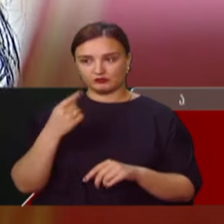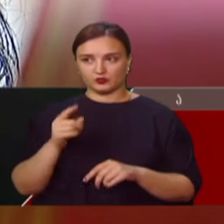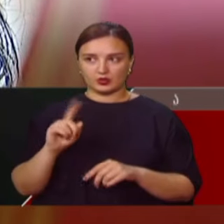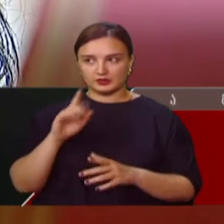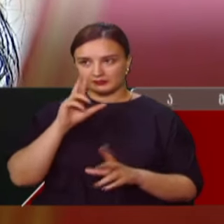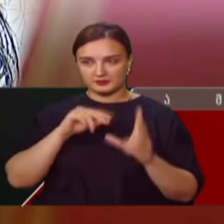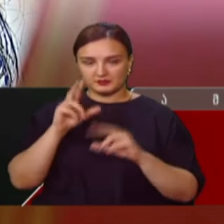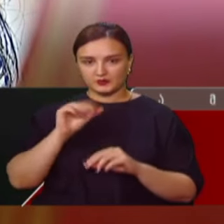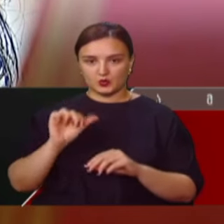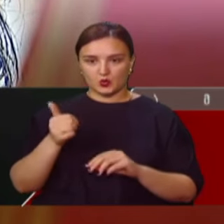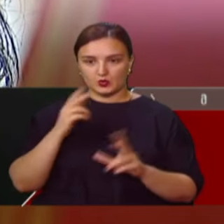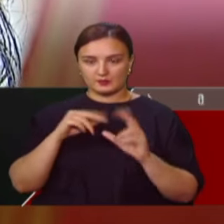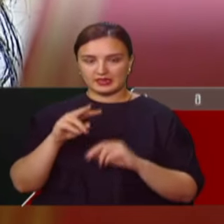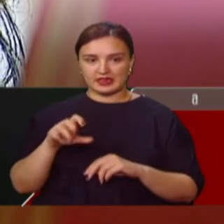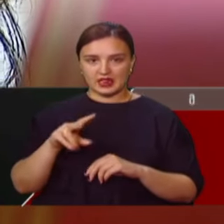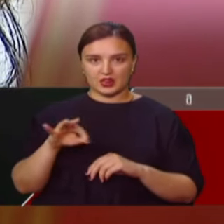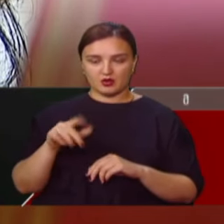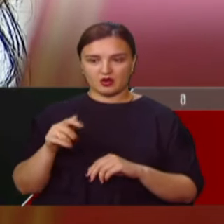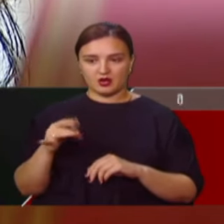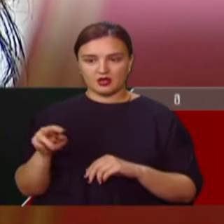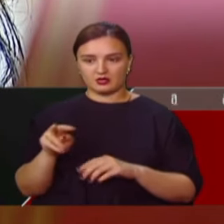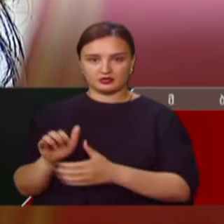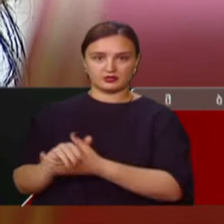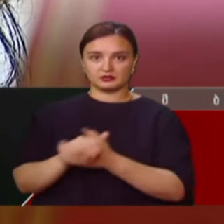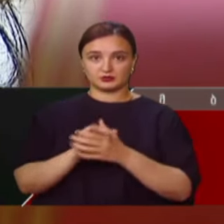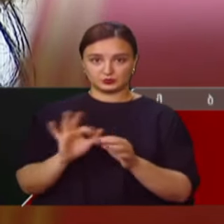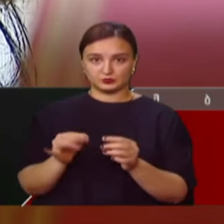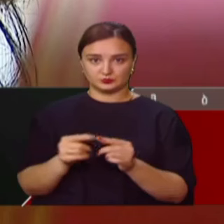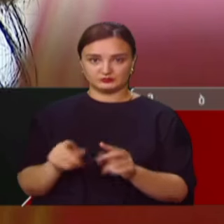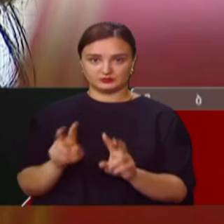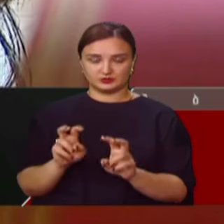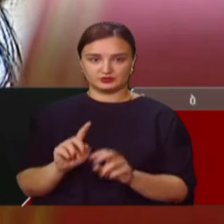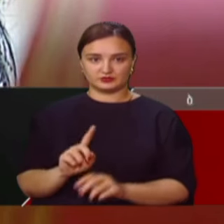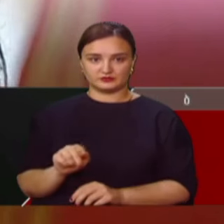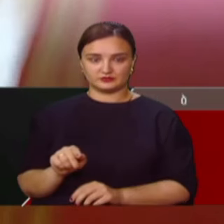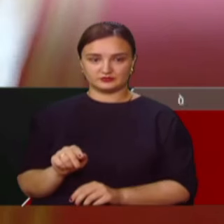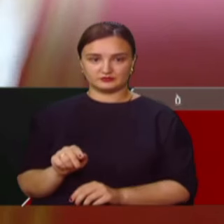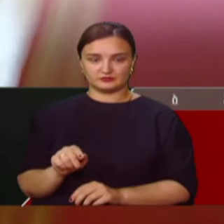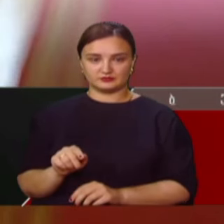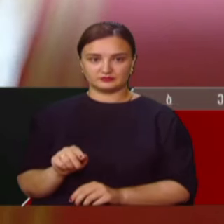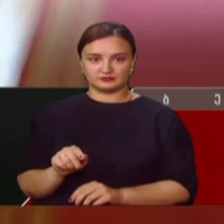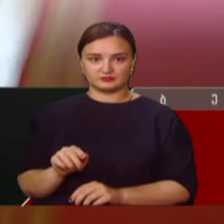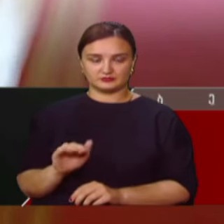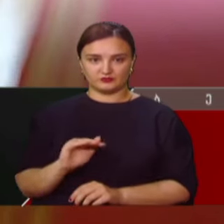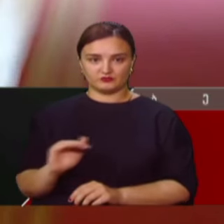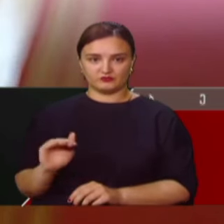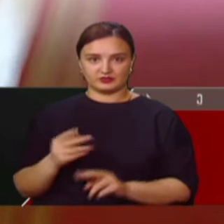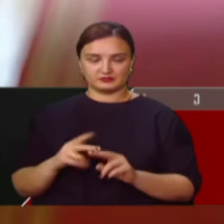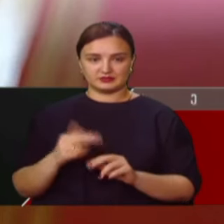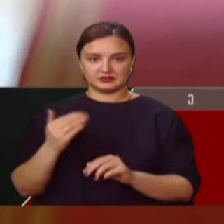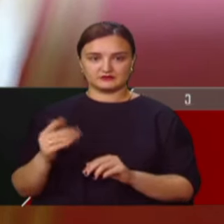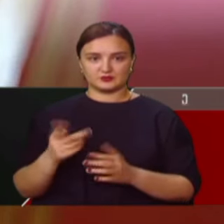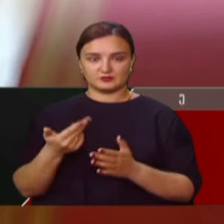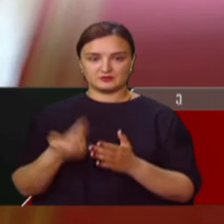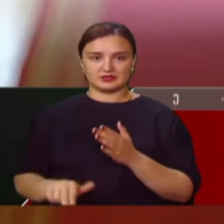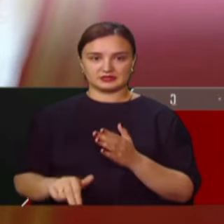როგორმე ლელო და გახარიაც კი გაერთიანდეს, ზუსტად ამას ნიშნავს, რომ განწირულები არიან იმისთვის, რომ